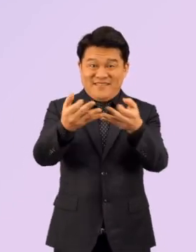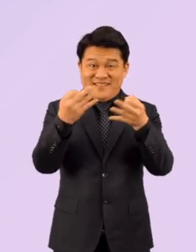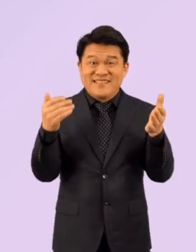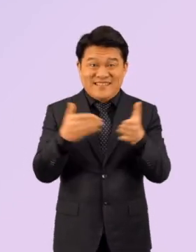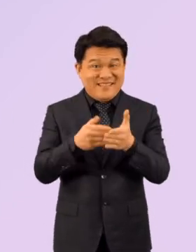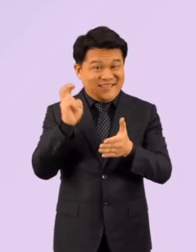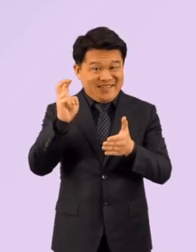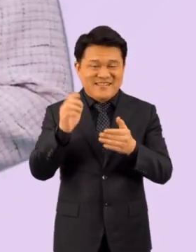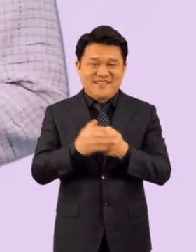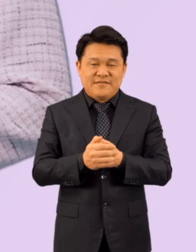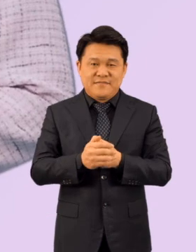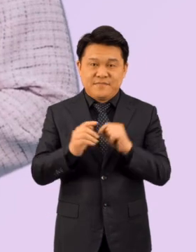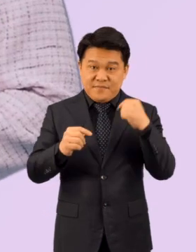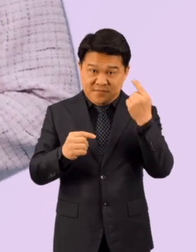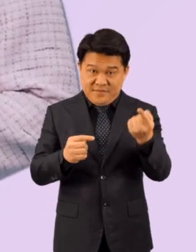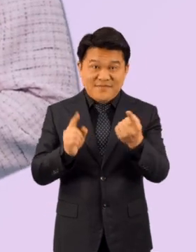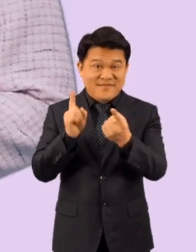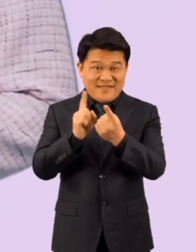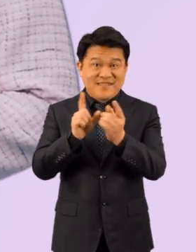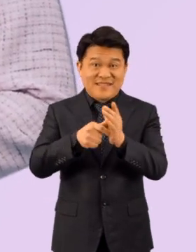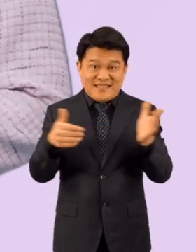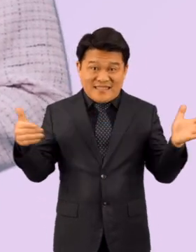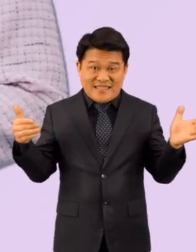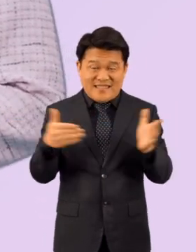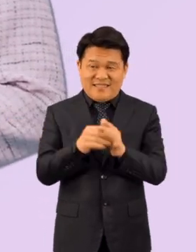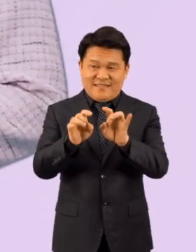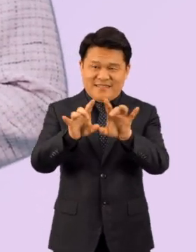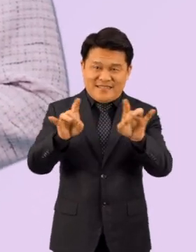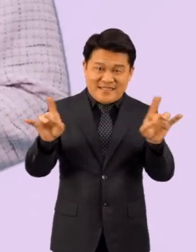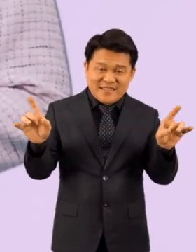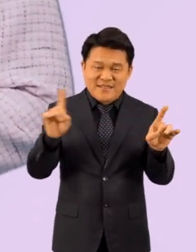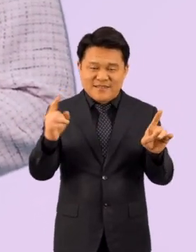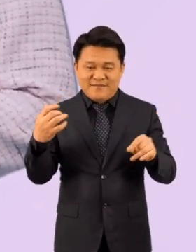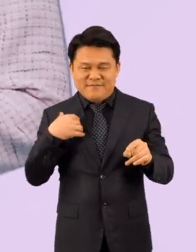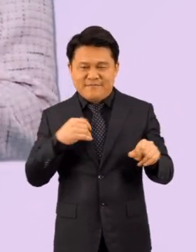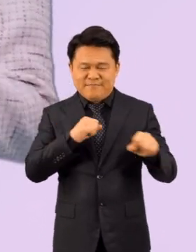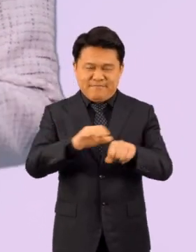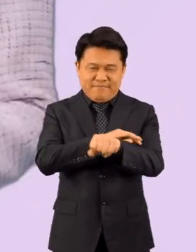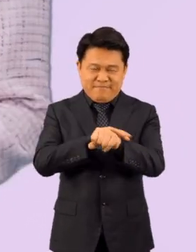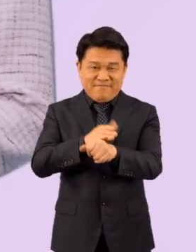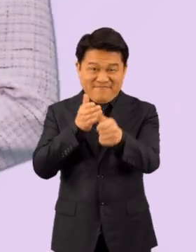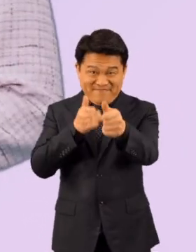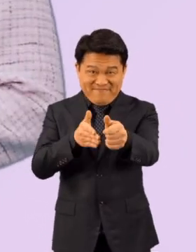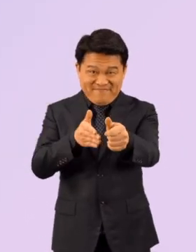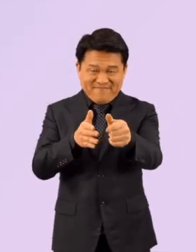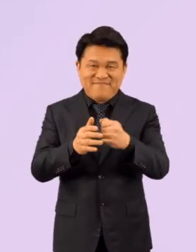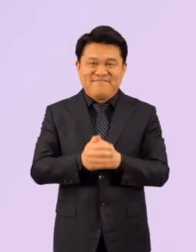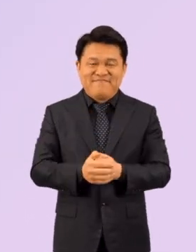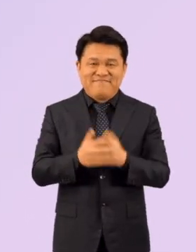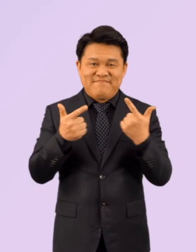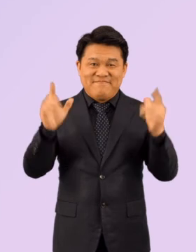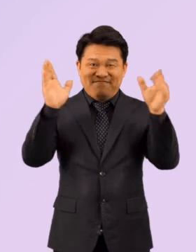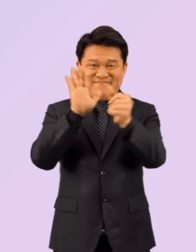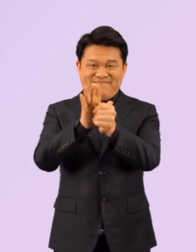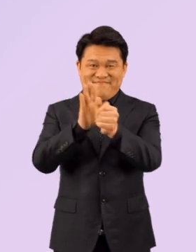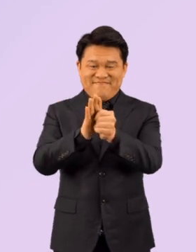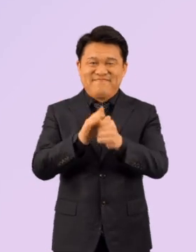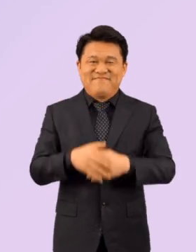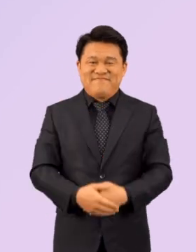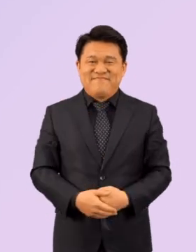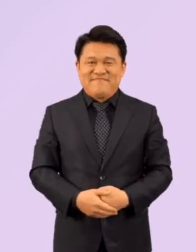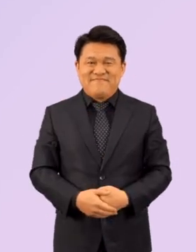영상 보셨으니까요. 자, 그럼 다음에 만날 때까지 각자의 직장에서 맡은 업무 잘 수행하시기를 항상